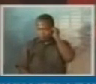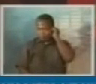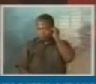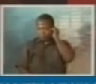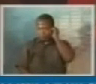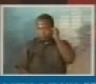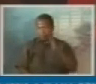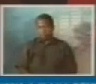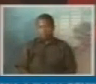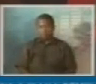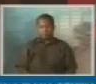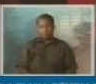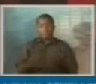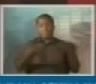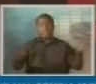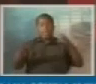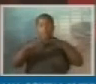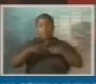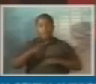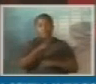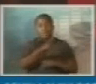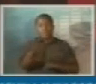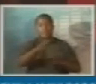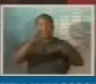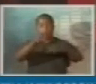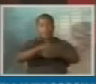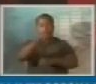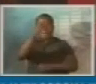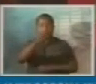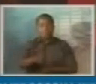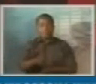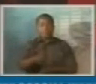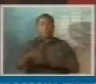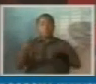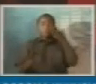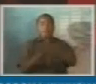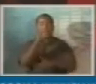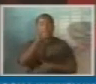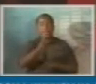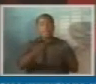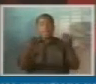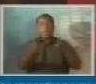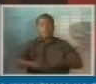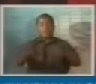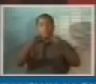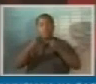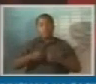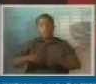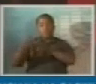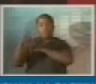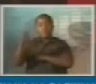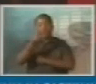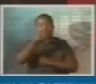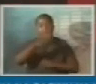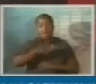Tuko Mwalimu wengine hapa, wala hatutakubali. Na wala sio kwa kukamata mtu kwa kuwakatalia kwa hoja. Hawezi kubeba mzigo mama yangu